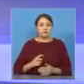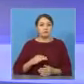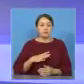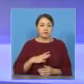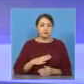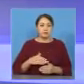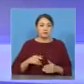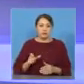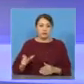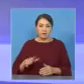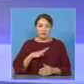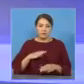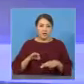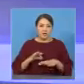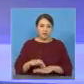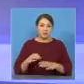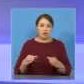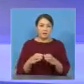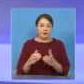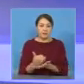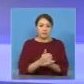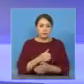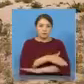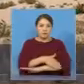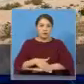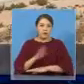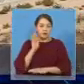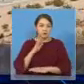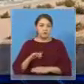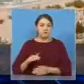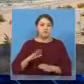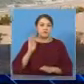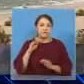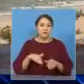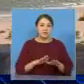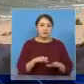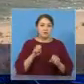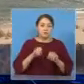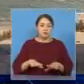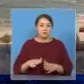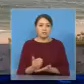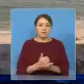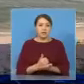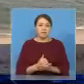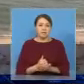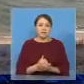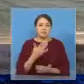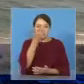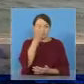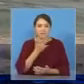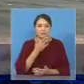неравнодушными гражданами была организована акция по очистке берегов Актюбинского водохранилища от мусора, скопившегося за